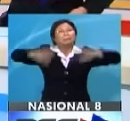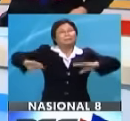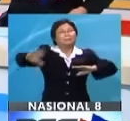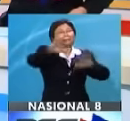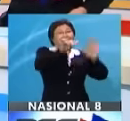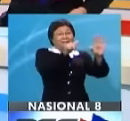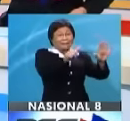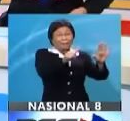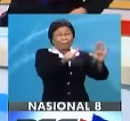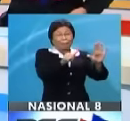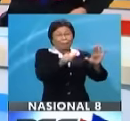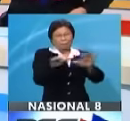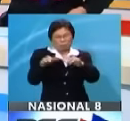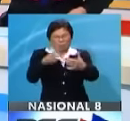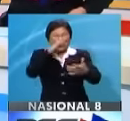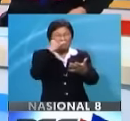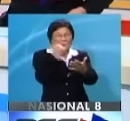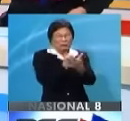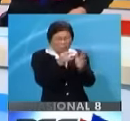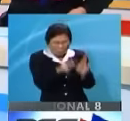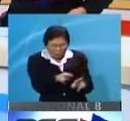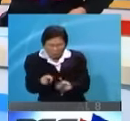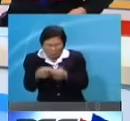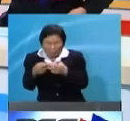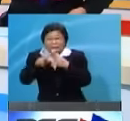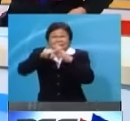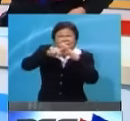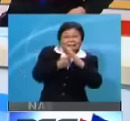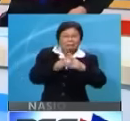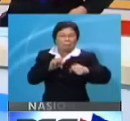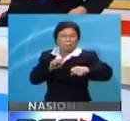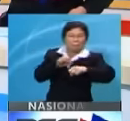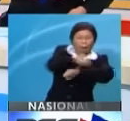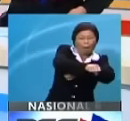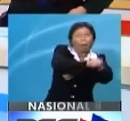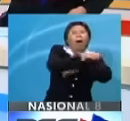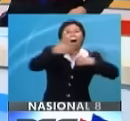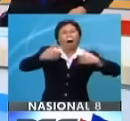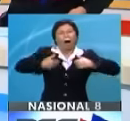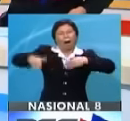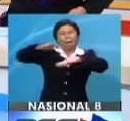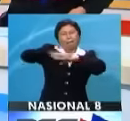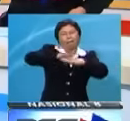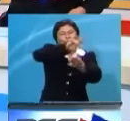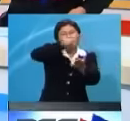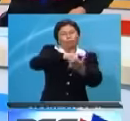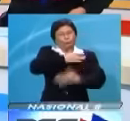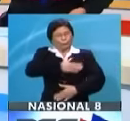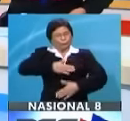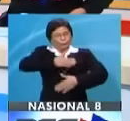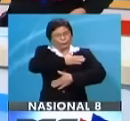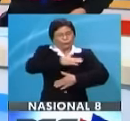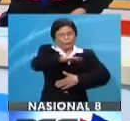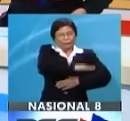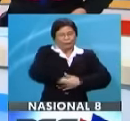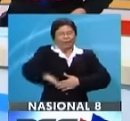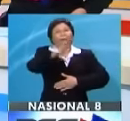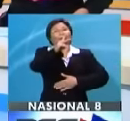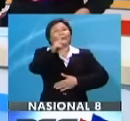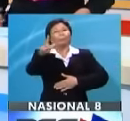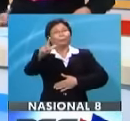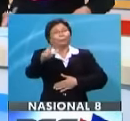dikaitkan dengan sebuah kumpulan pengganas merancang untuk melancarkan beberapa serangan termasuk ke atas pusat hiburan di sekitar Lembah